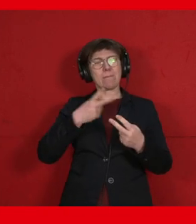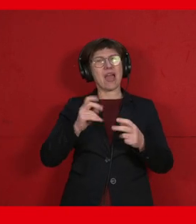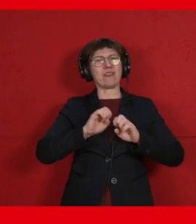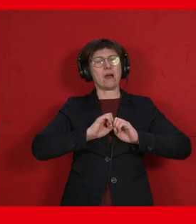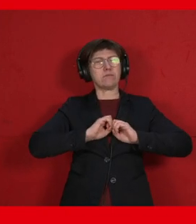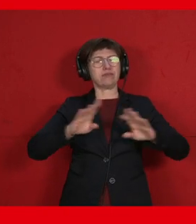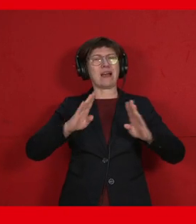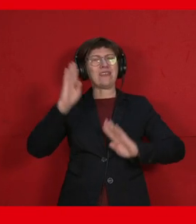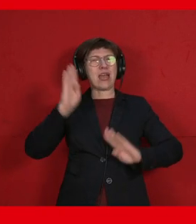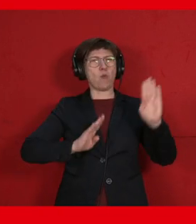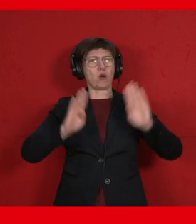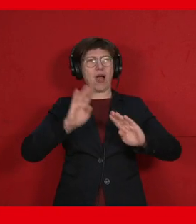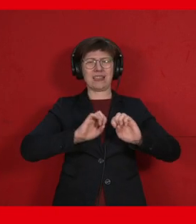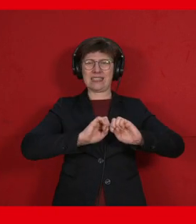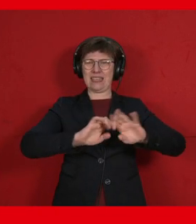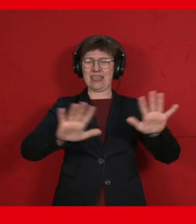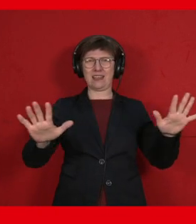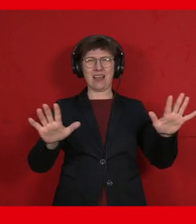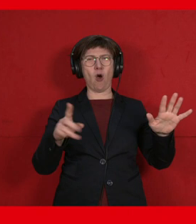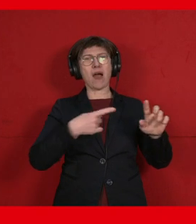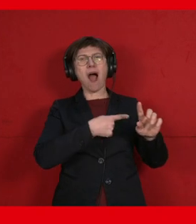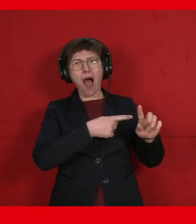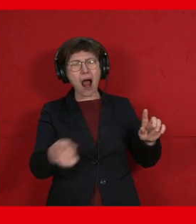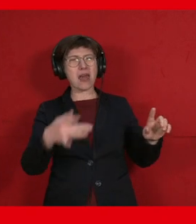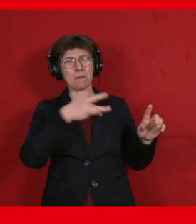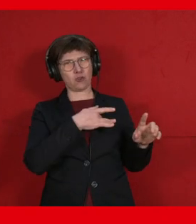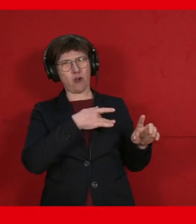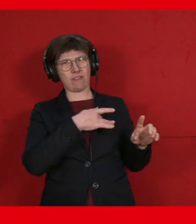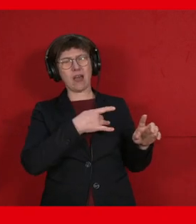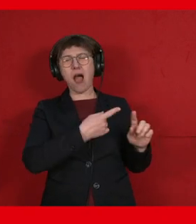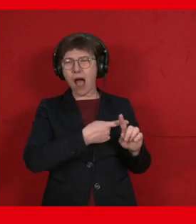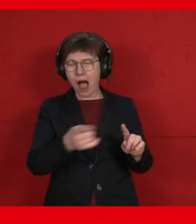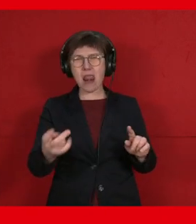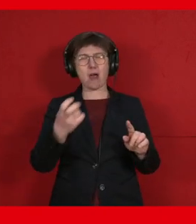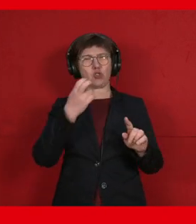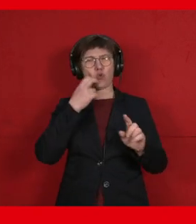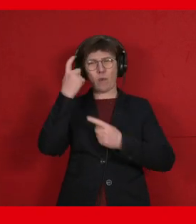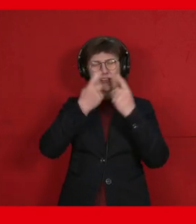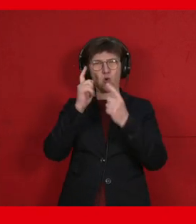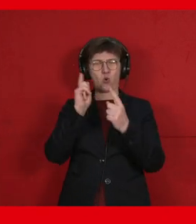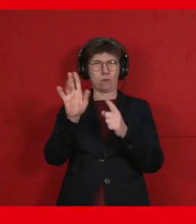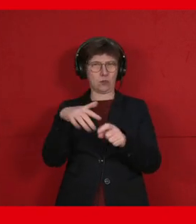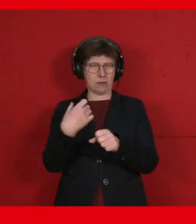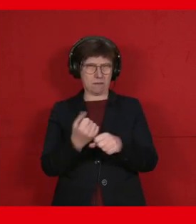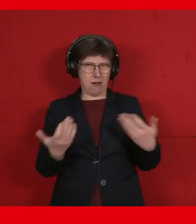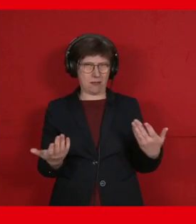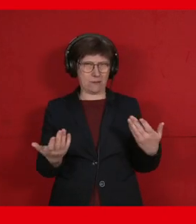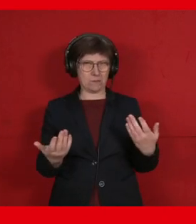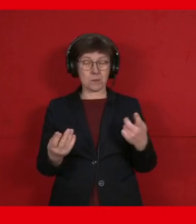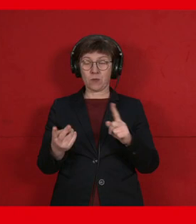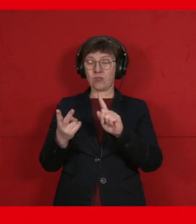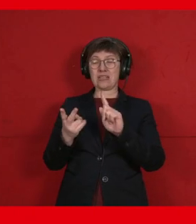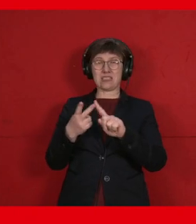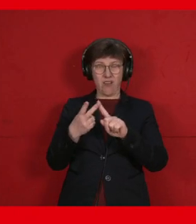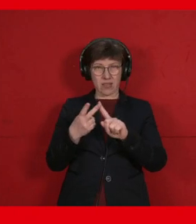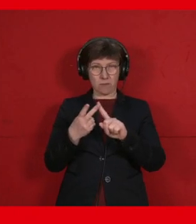tatsächlich auch demokratisieren in Deutschland, weil dann plötzlich alle zur Stromversorgung damit beitragen müssen. Das als ein Punkt. Und ein